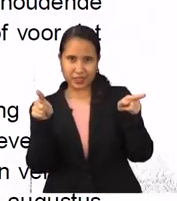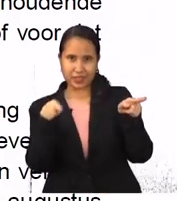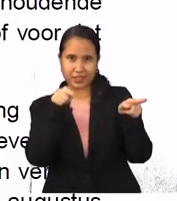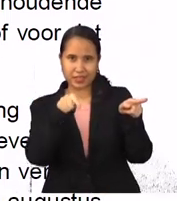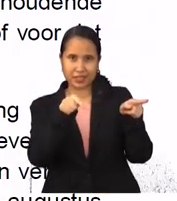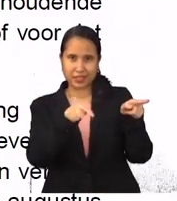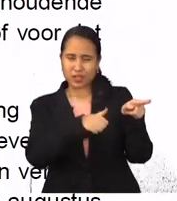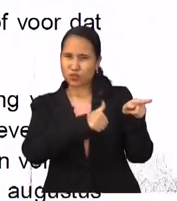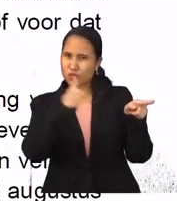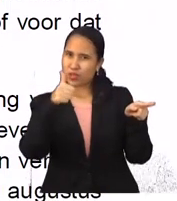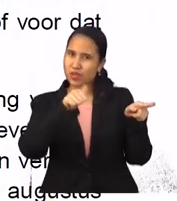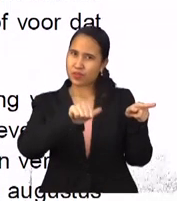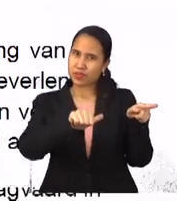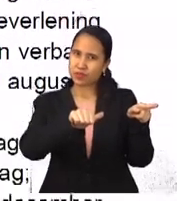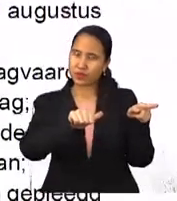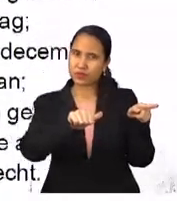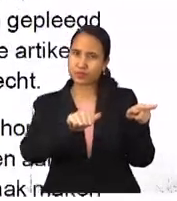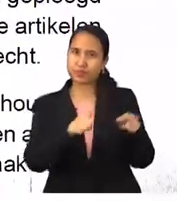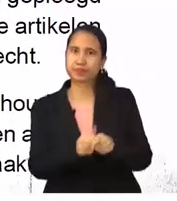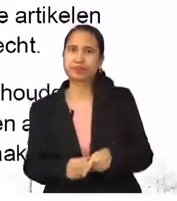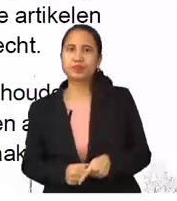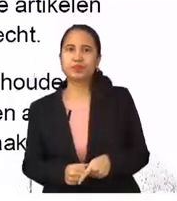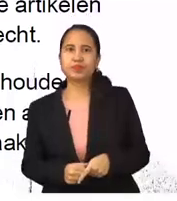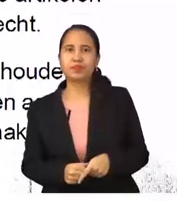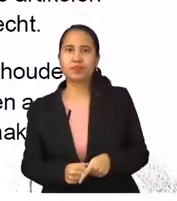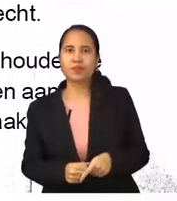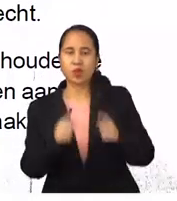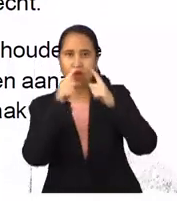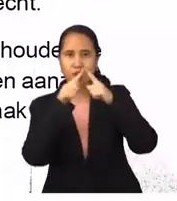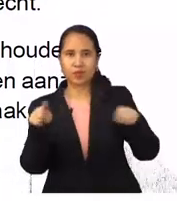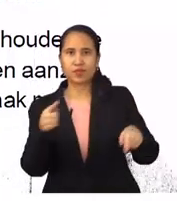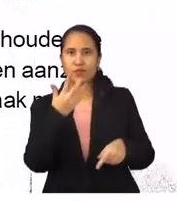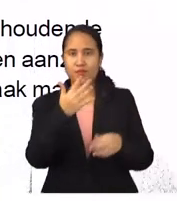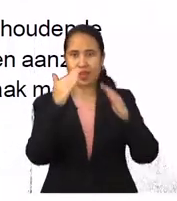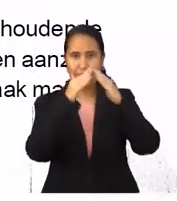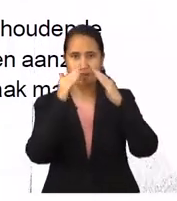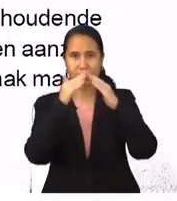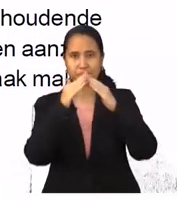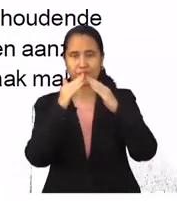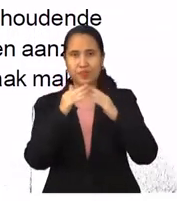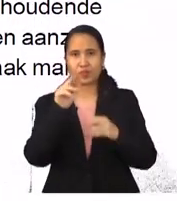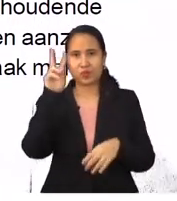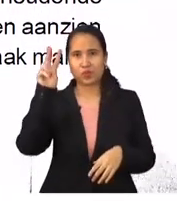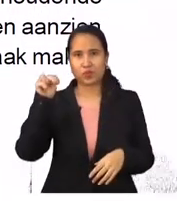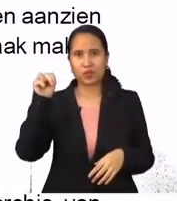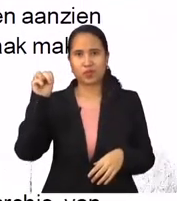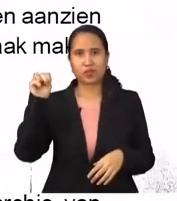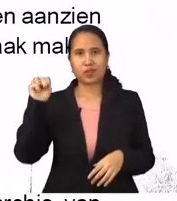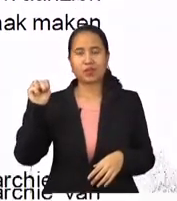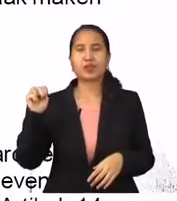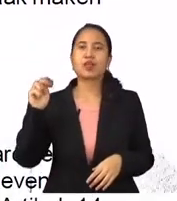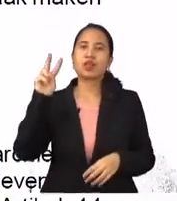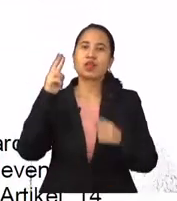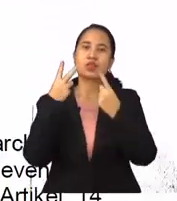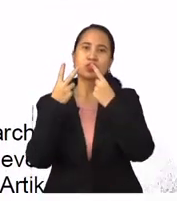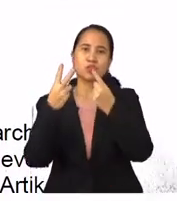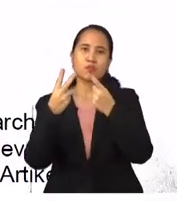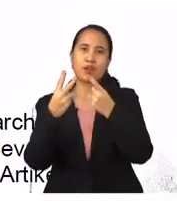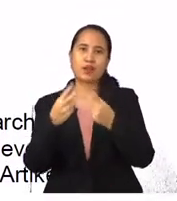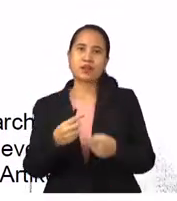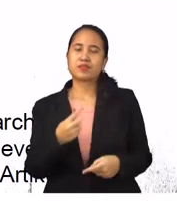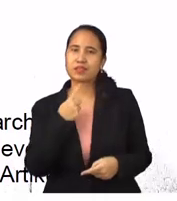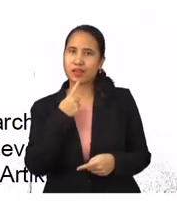gevonden. Het onderscheid die de wet van 5 april 2012 houdende wijziging van de Amnestiewet 1989